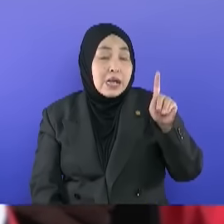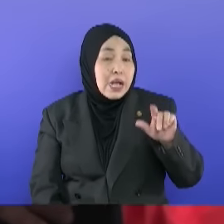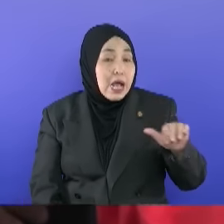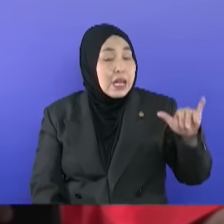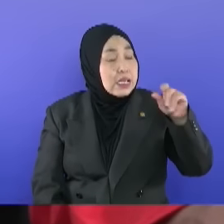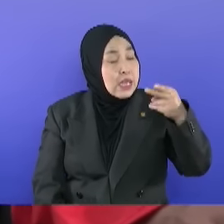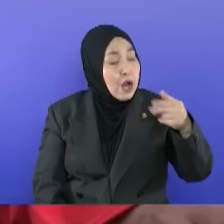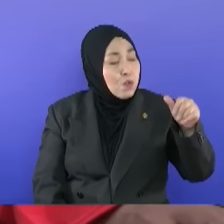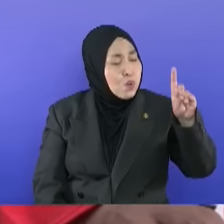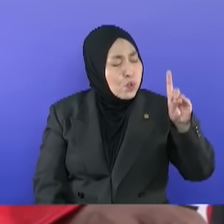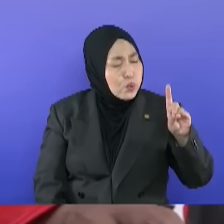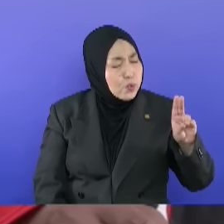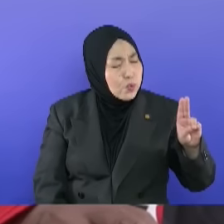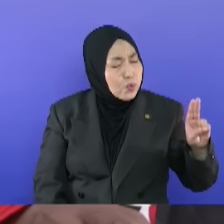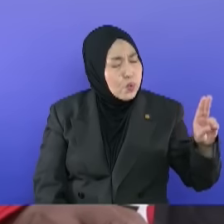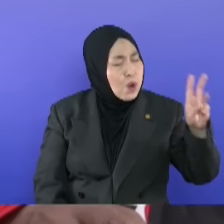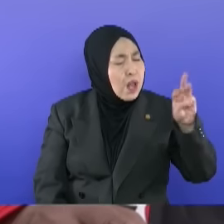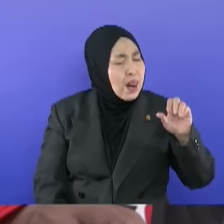yahudu